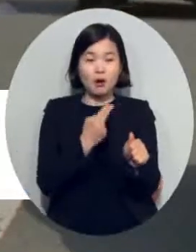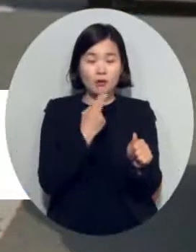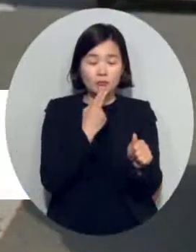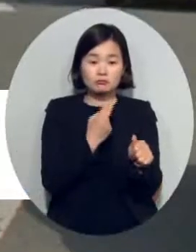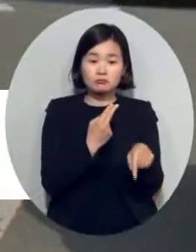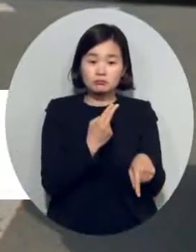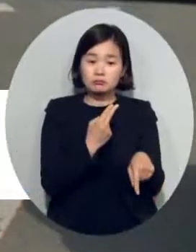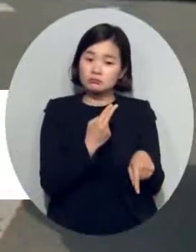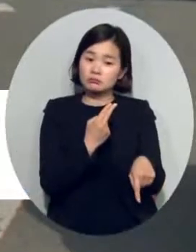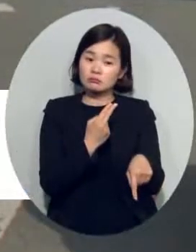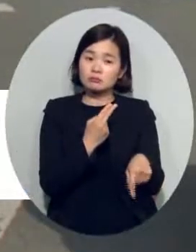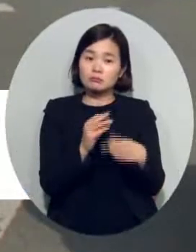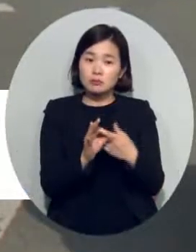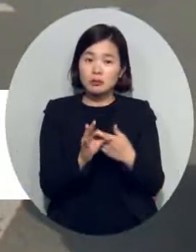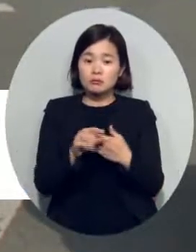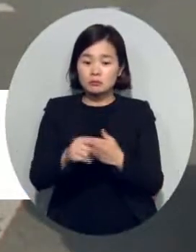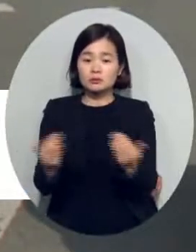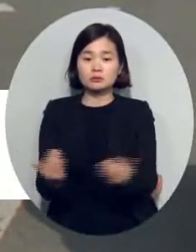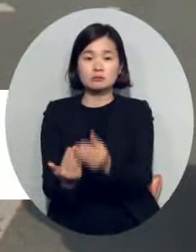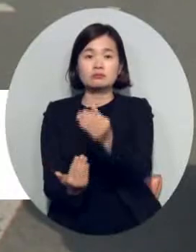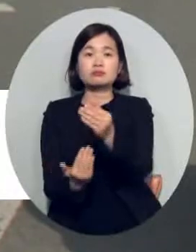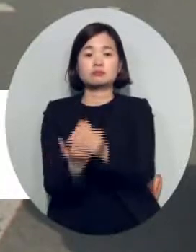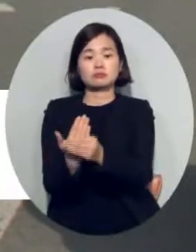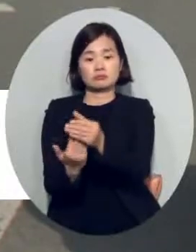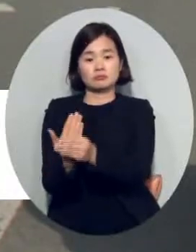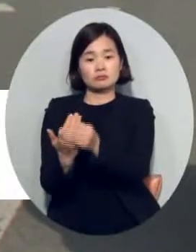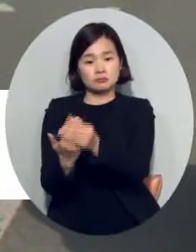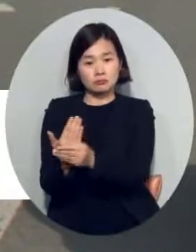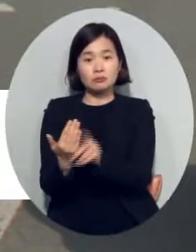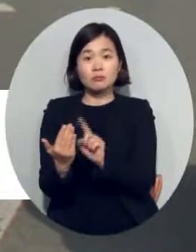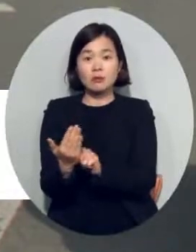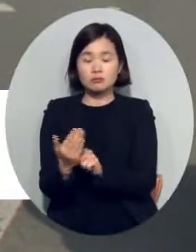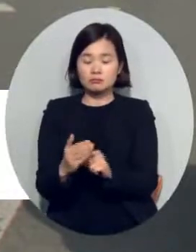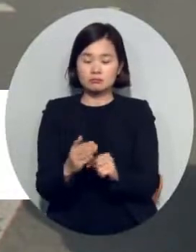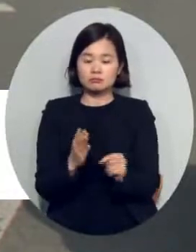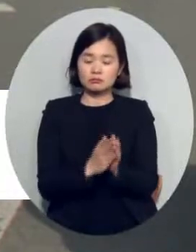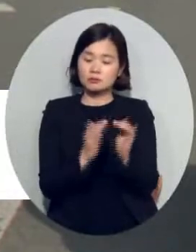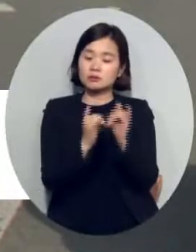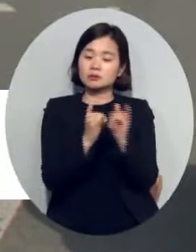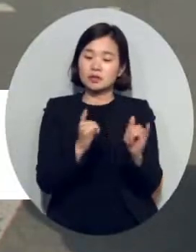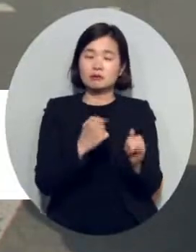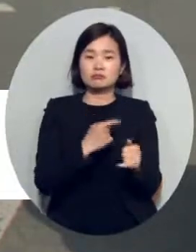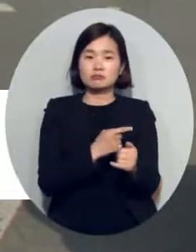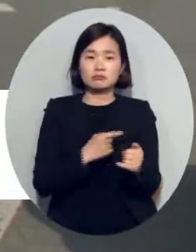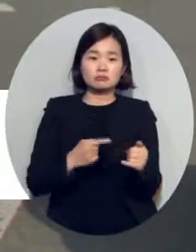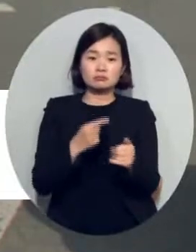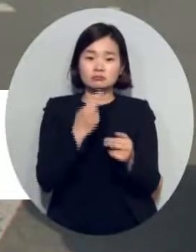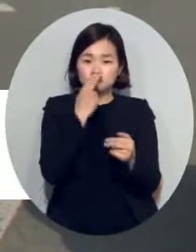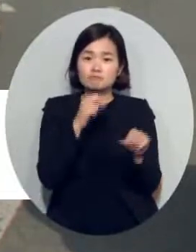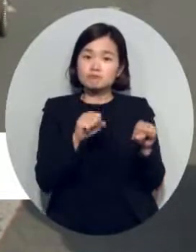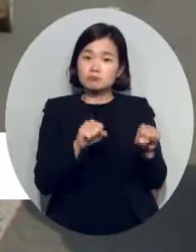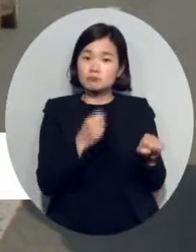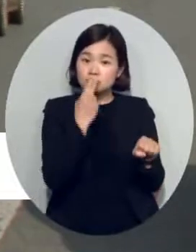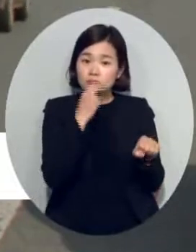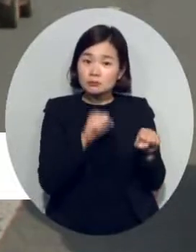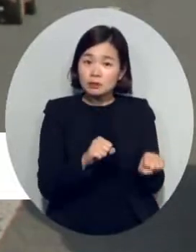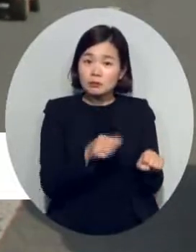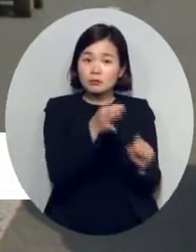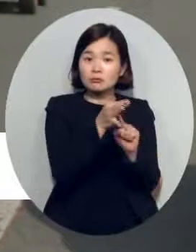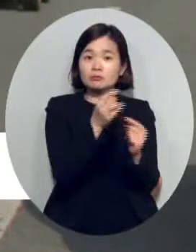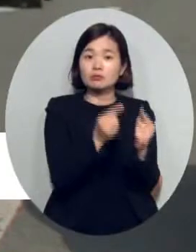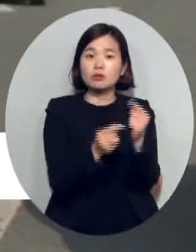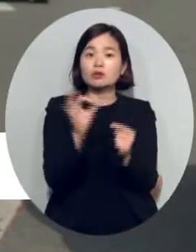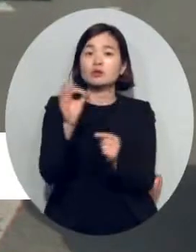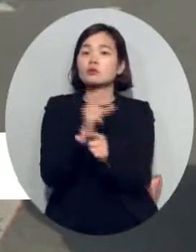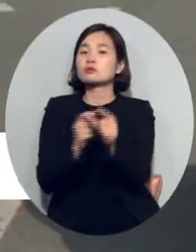된다면 여전히 현장에서 중재자 에는 어 자라의 목숨보다 돈이 호수 나는 아 그런 현장이 계속